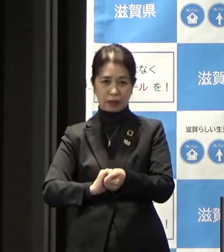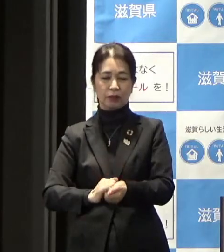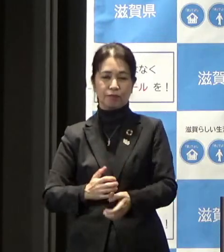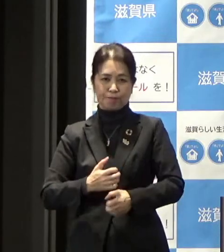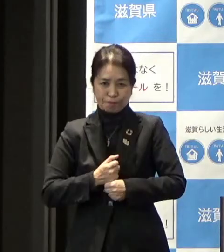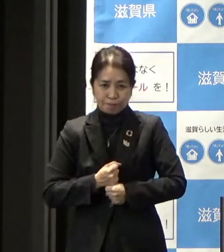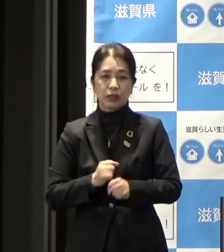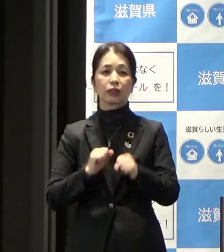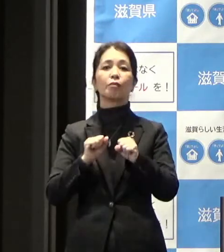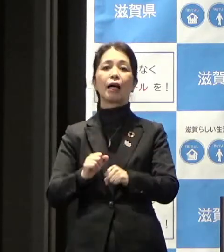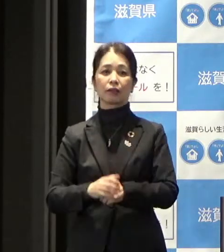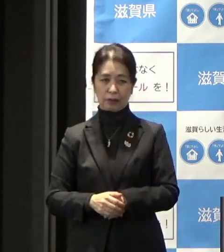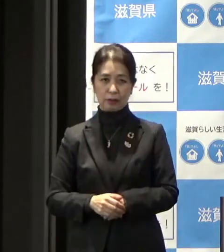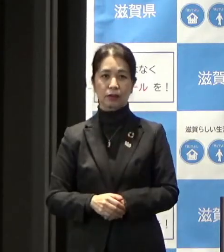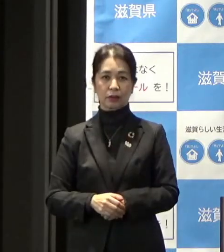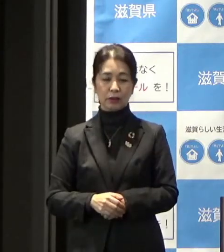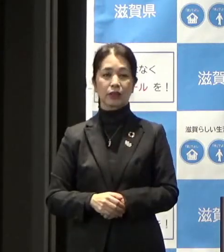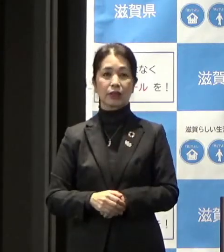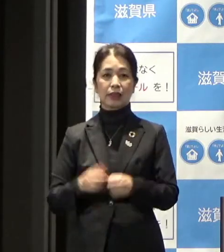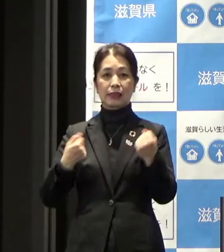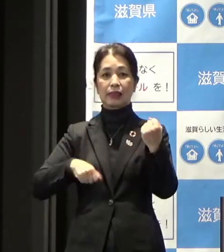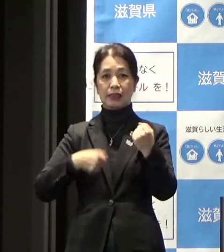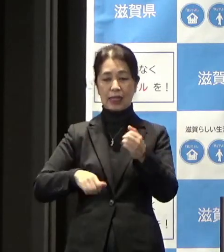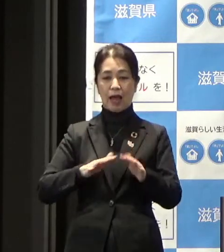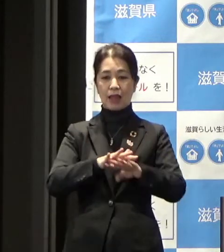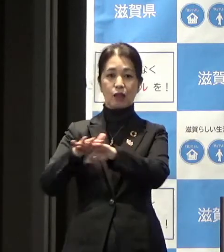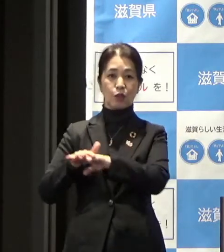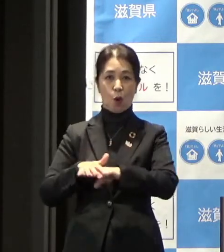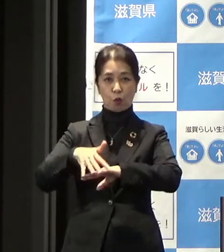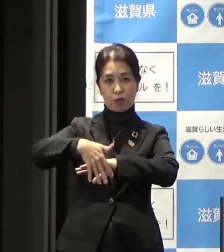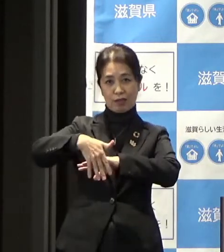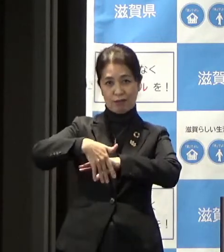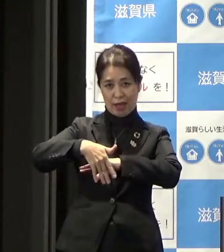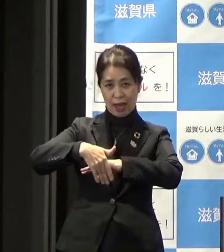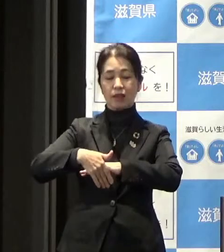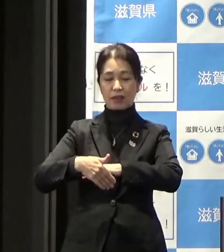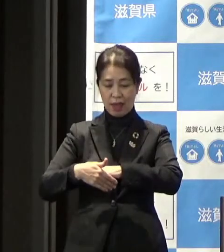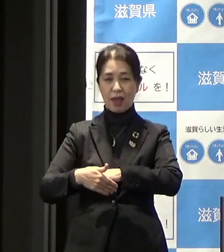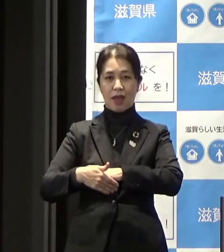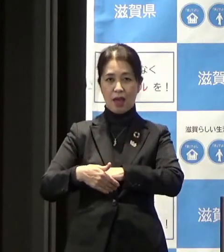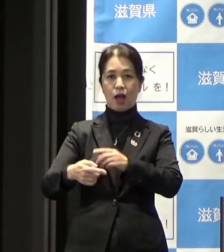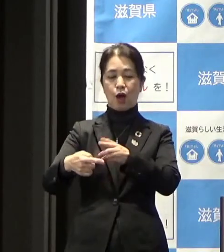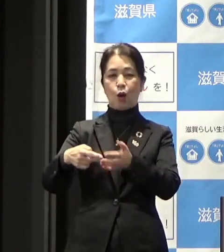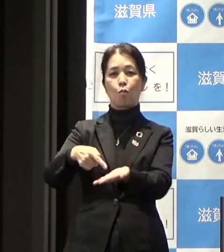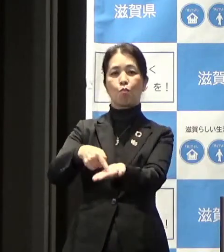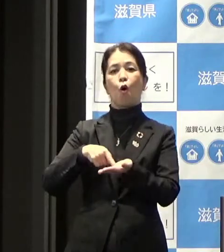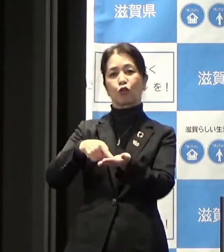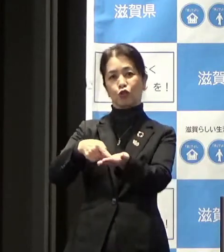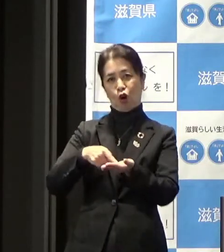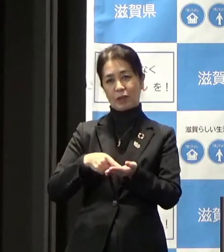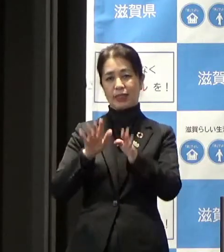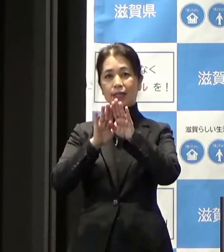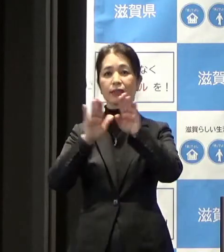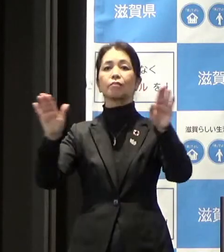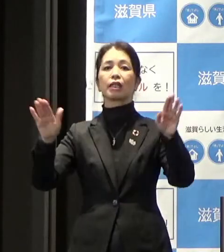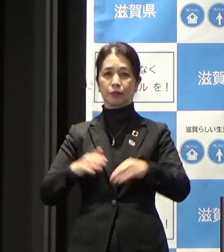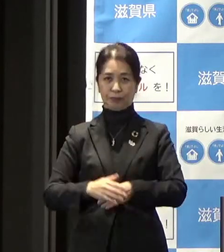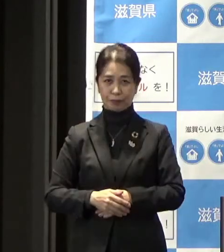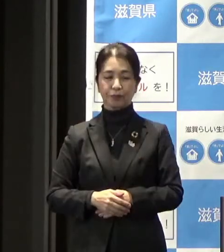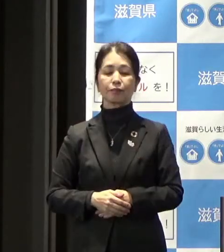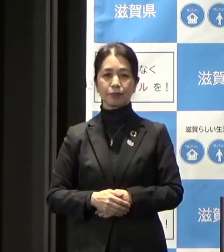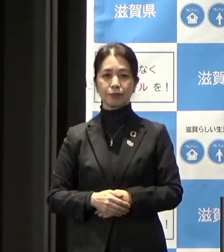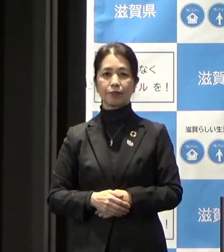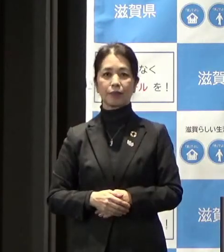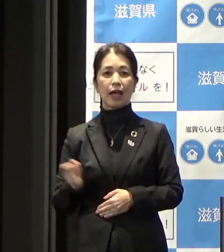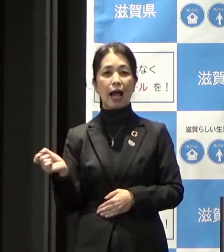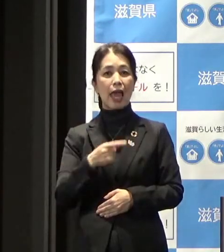本日から滋賀ネット受付サービスで募集を開始いたします。先着となっておりますので、ぜひご興味のある方